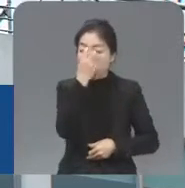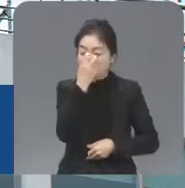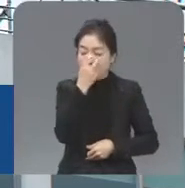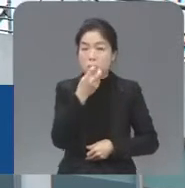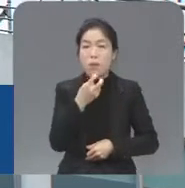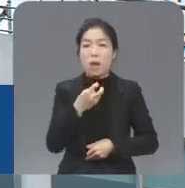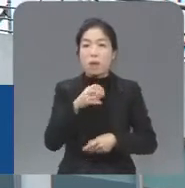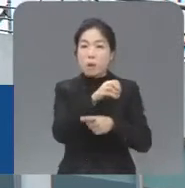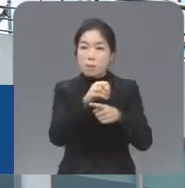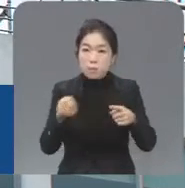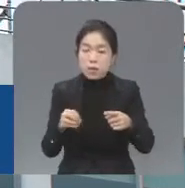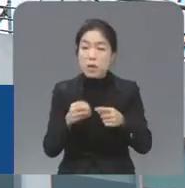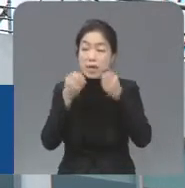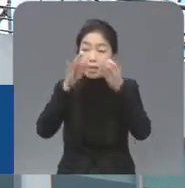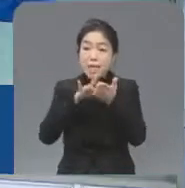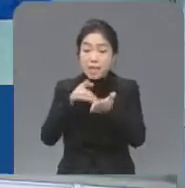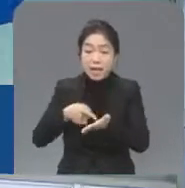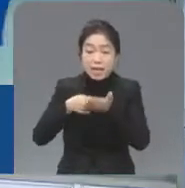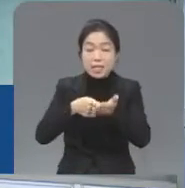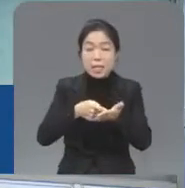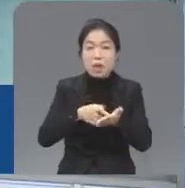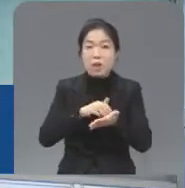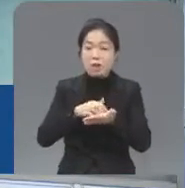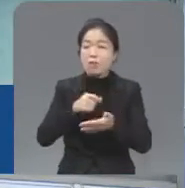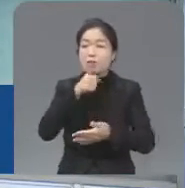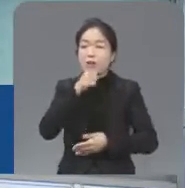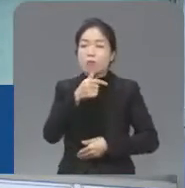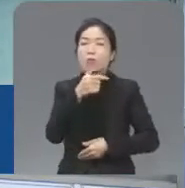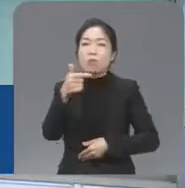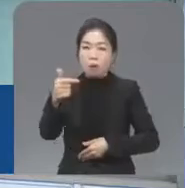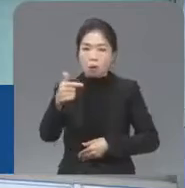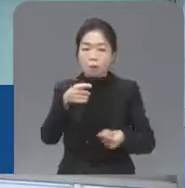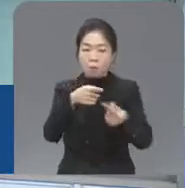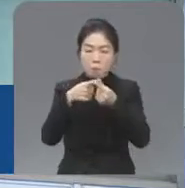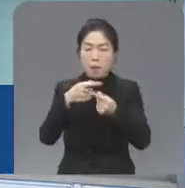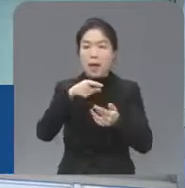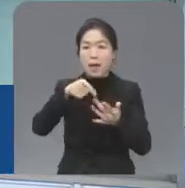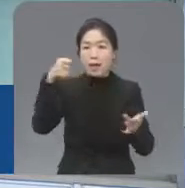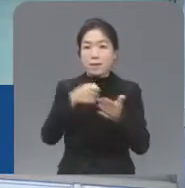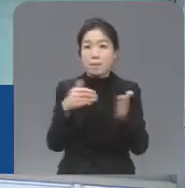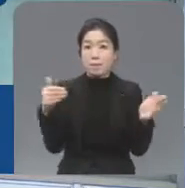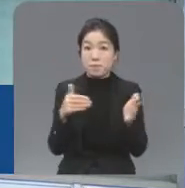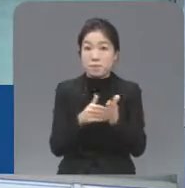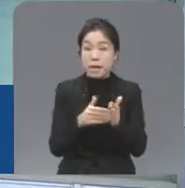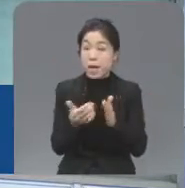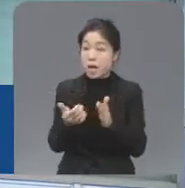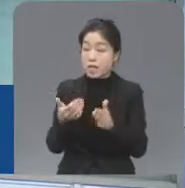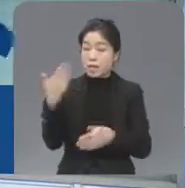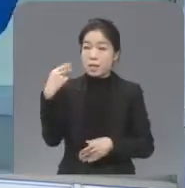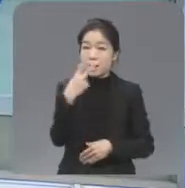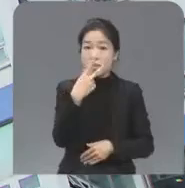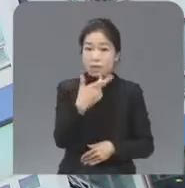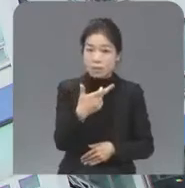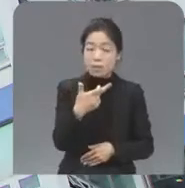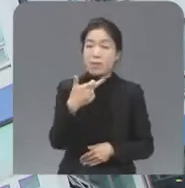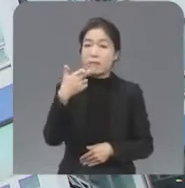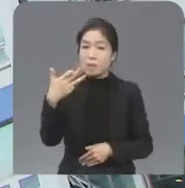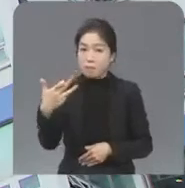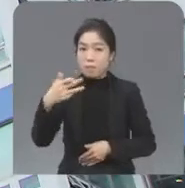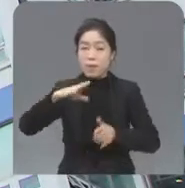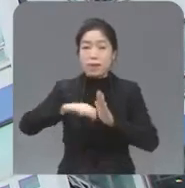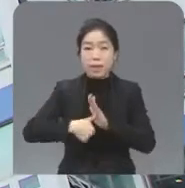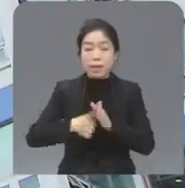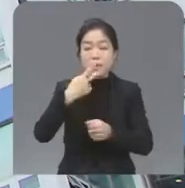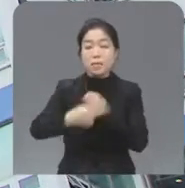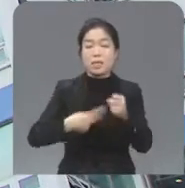신약 신청 건수 등 결핵관리 지표에서 높은 점수를 받아 최우수 병원으로 선정됐고, 이에 앞서 지난 2017년과